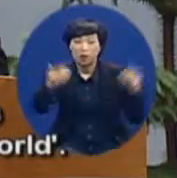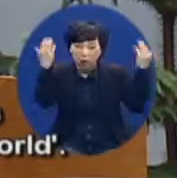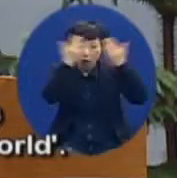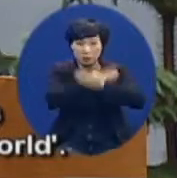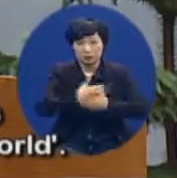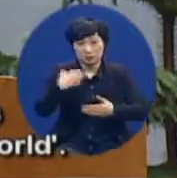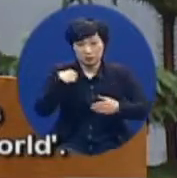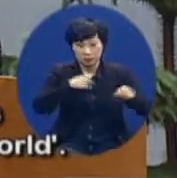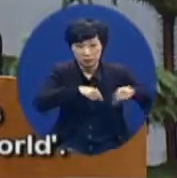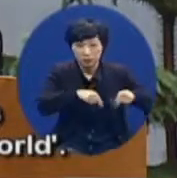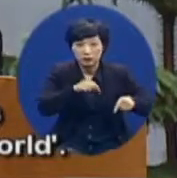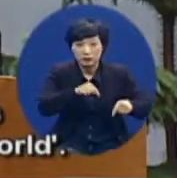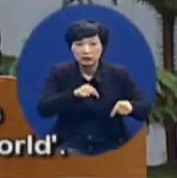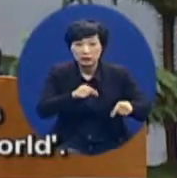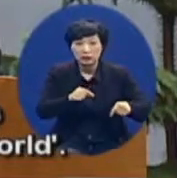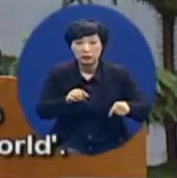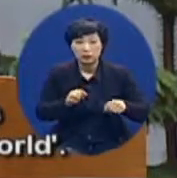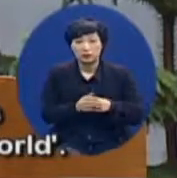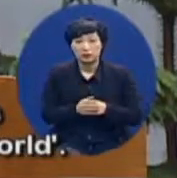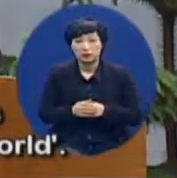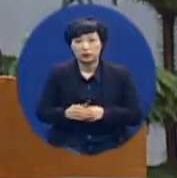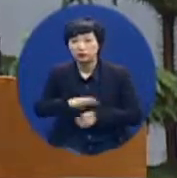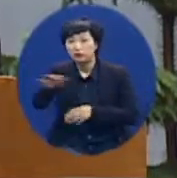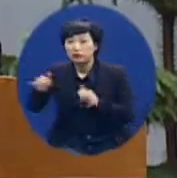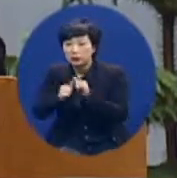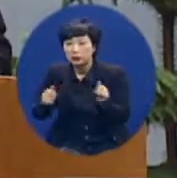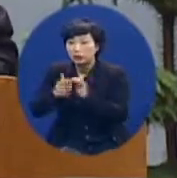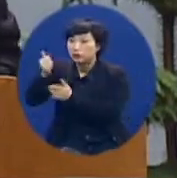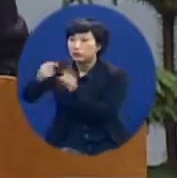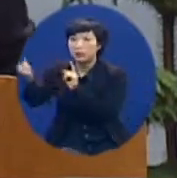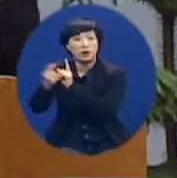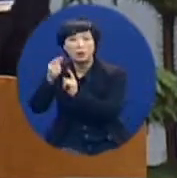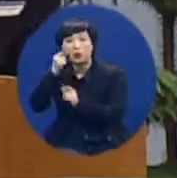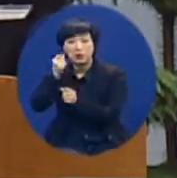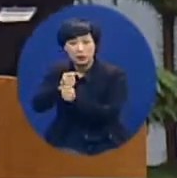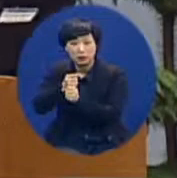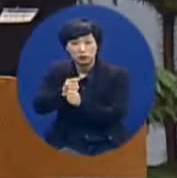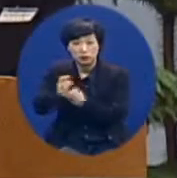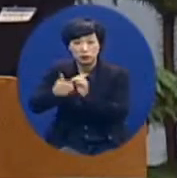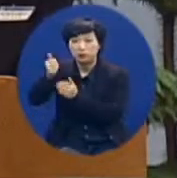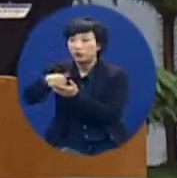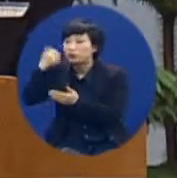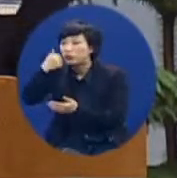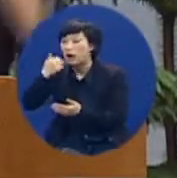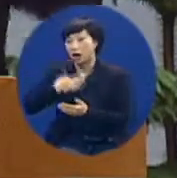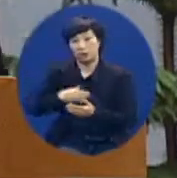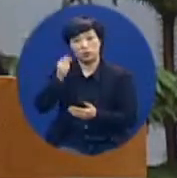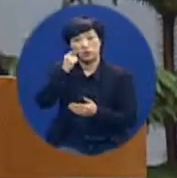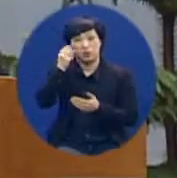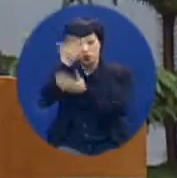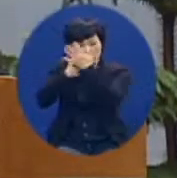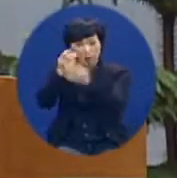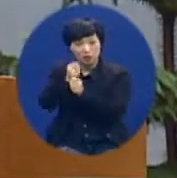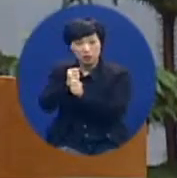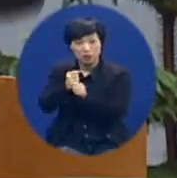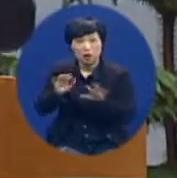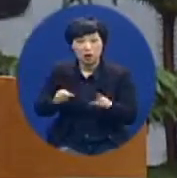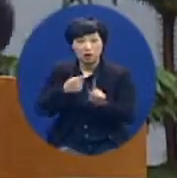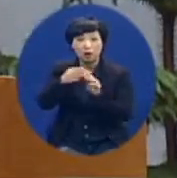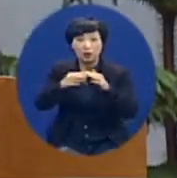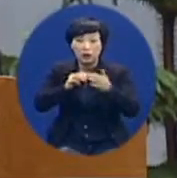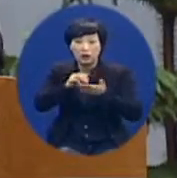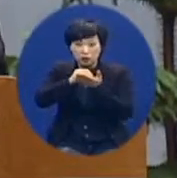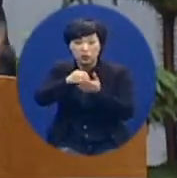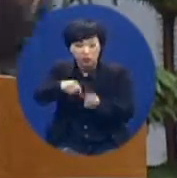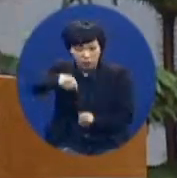죽간자 예수를 보지 못하게 해 예수를 알지 못하게 해 교회 와서 집사 장로는